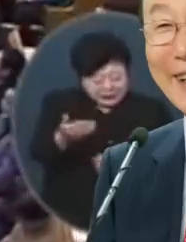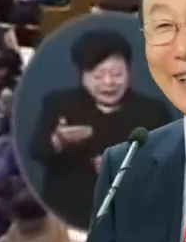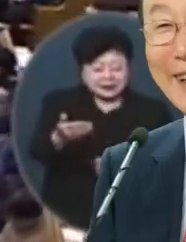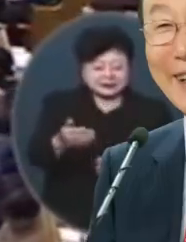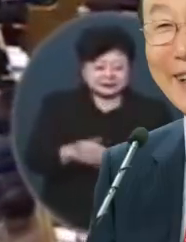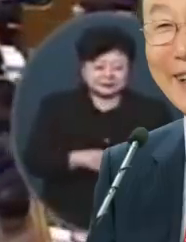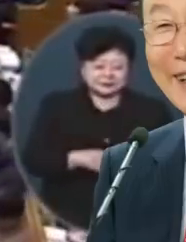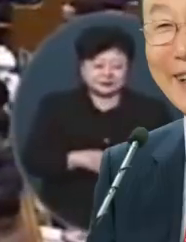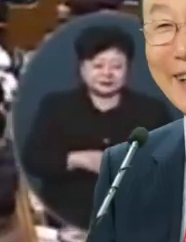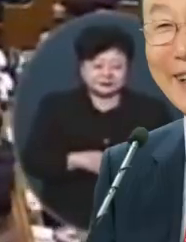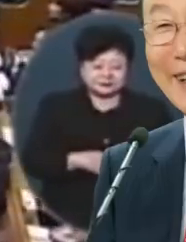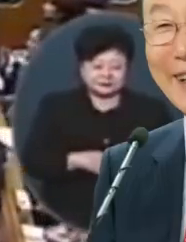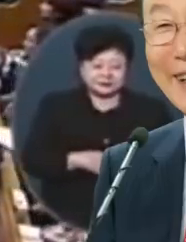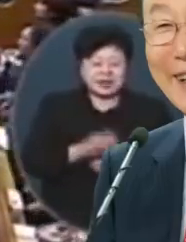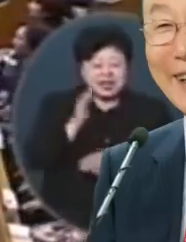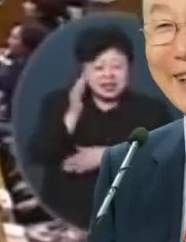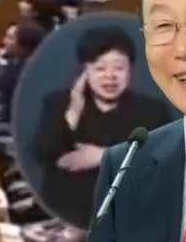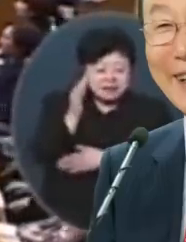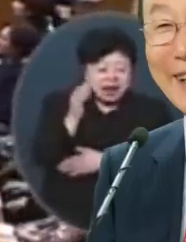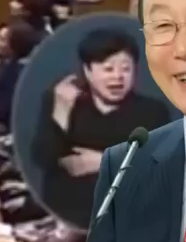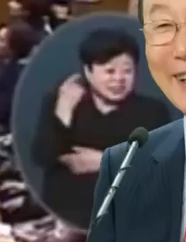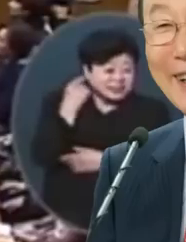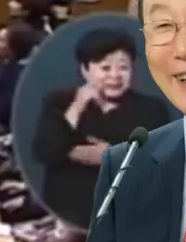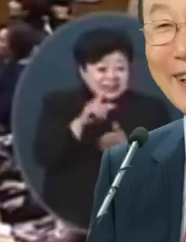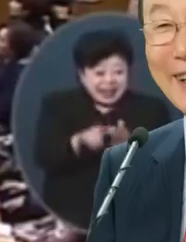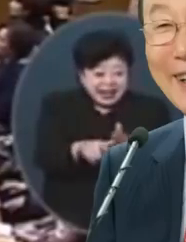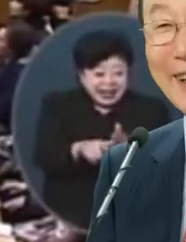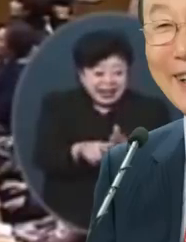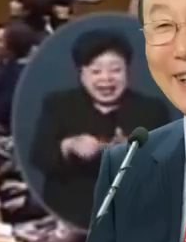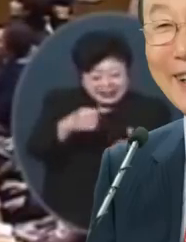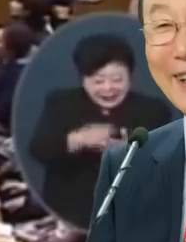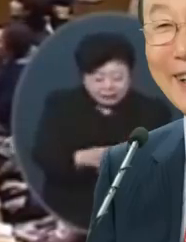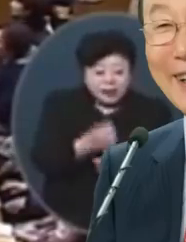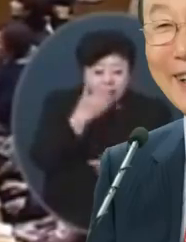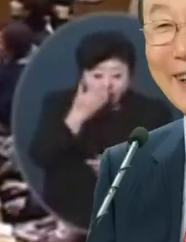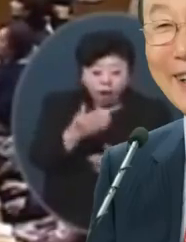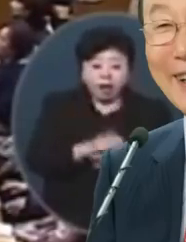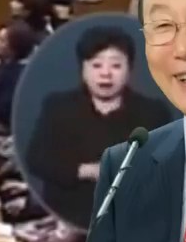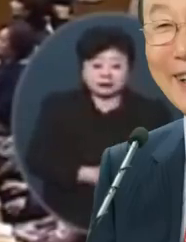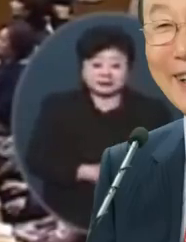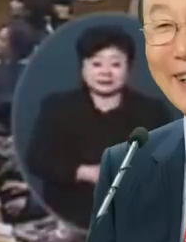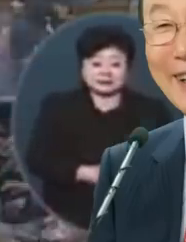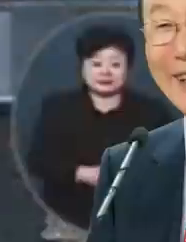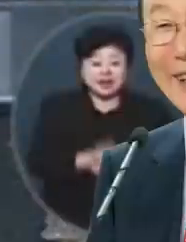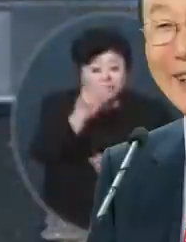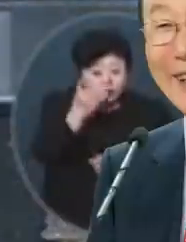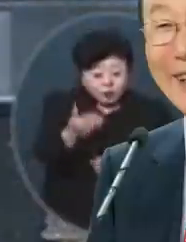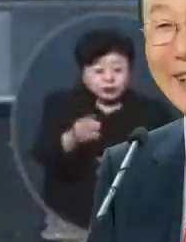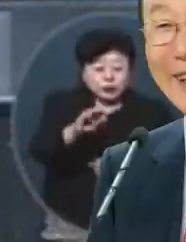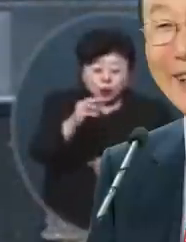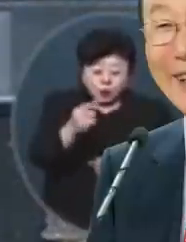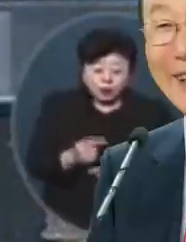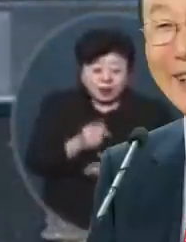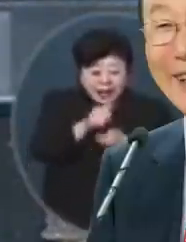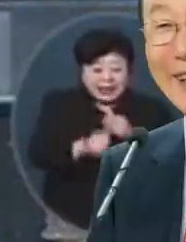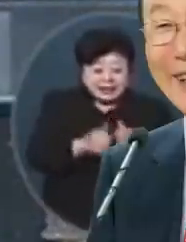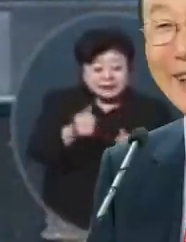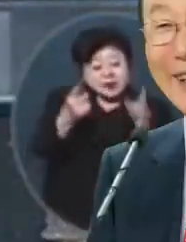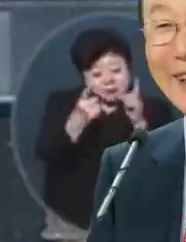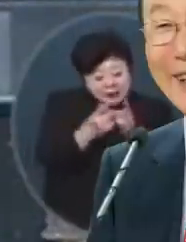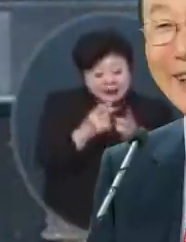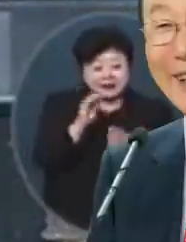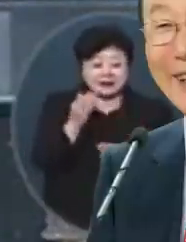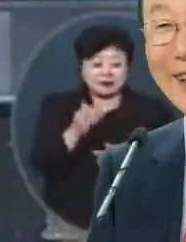이 이야기를 들을 때 담대해질 수 있는 것입니다. 여러분도 하나님을 만나게